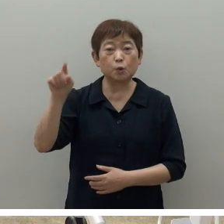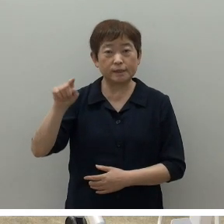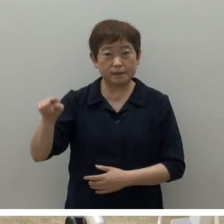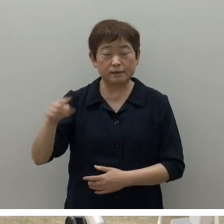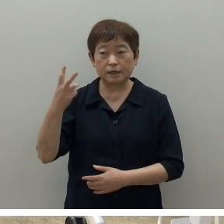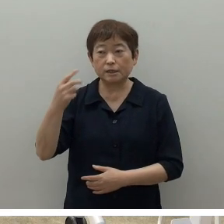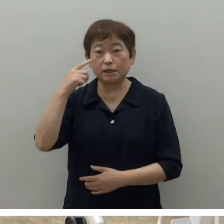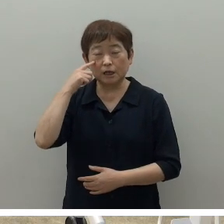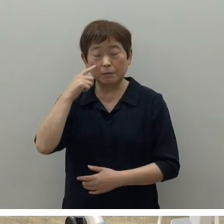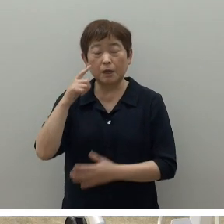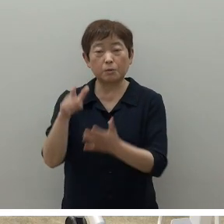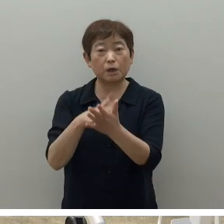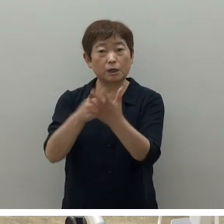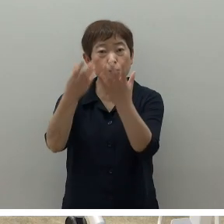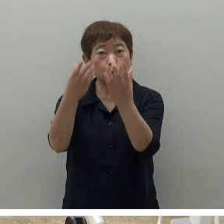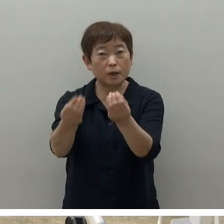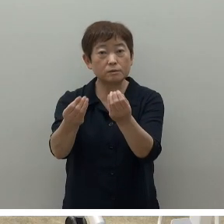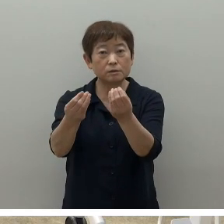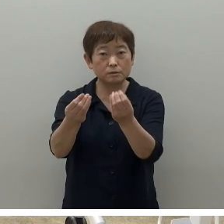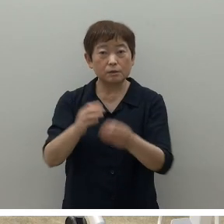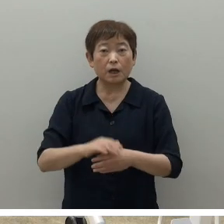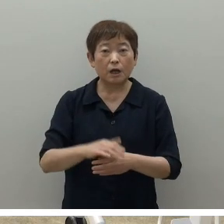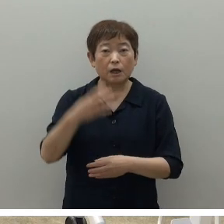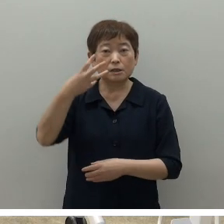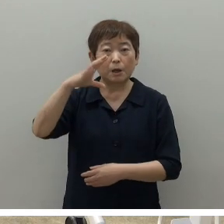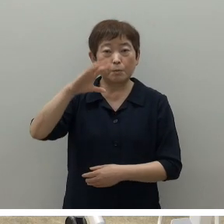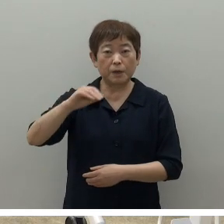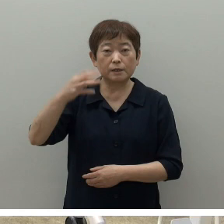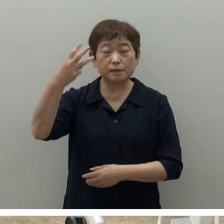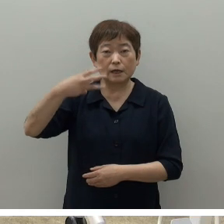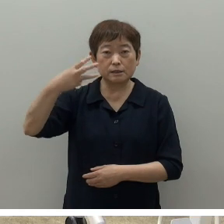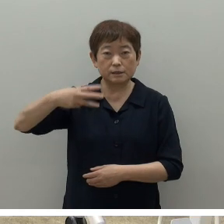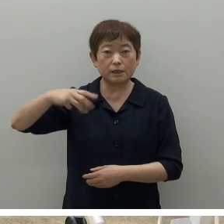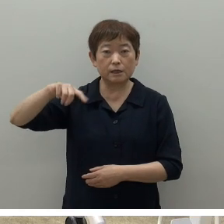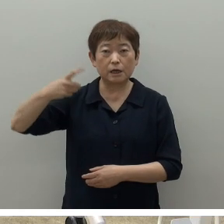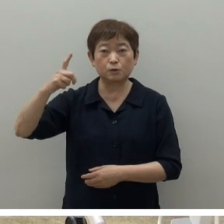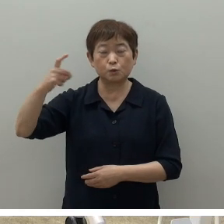72,344人、2回目の接種を終了した方が